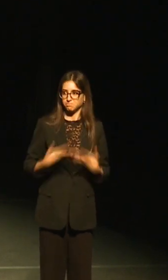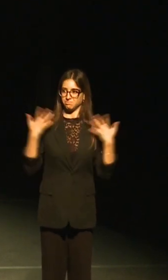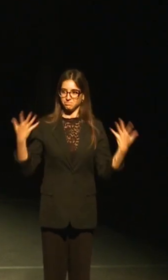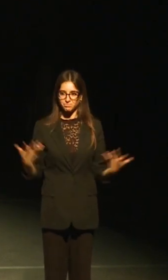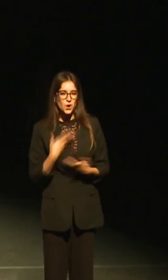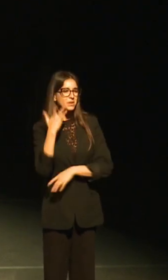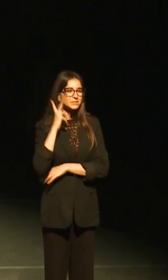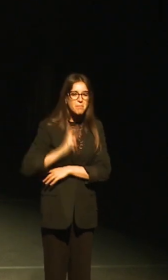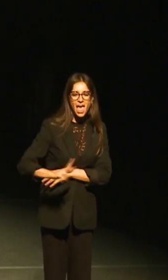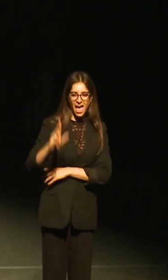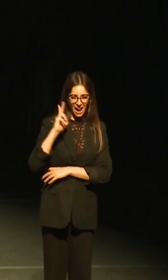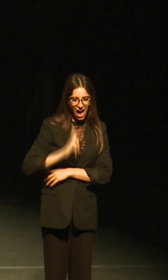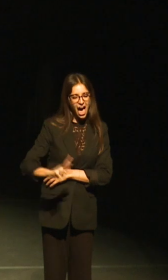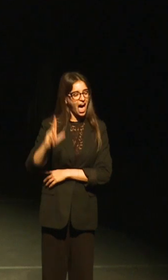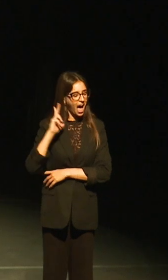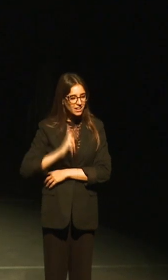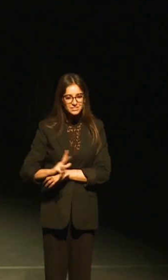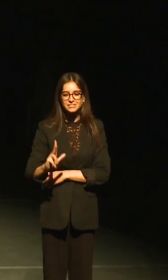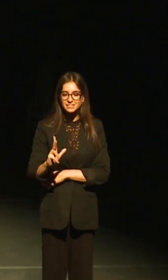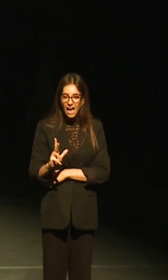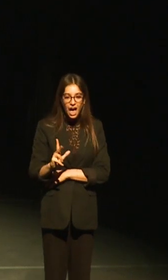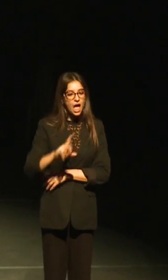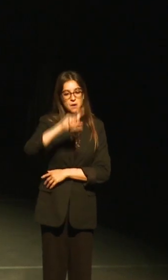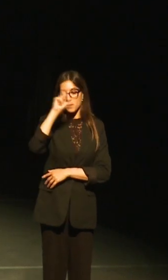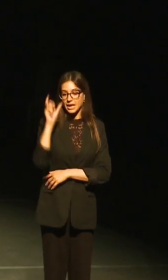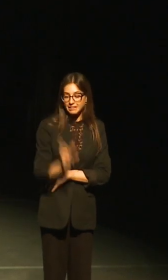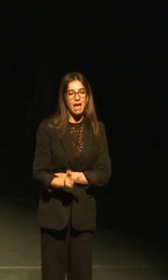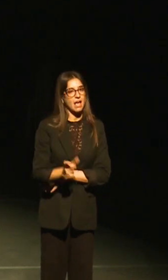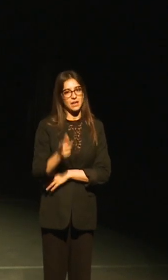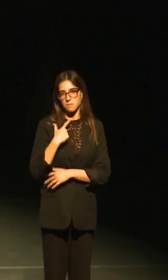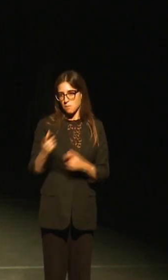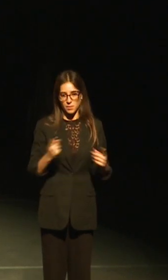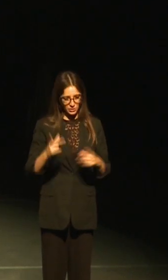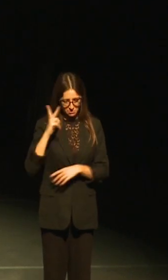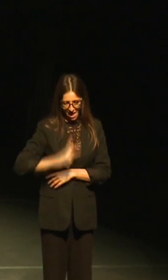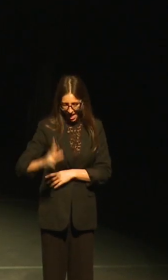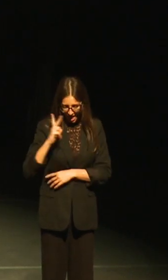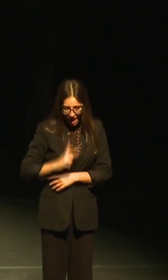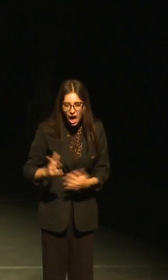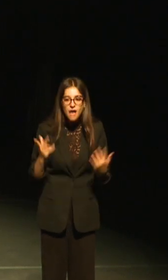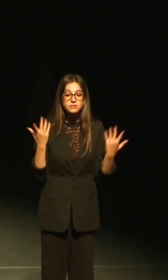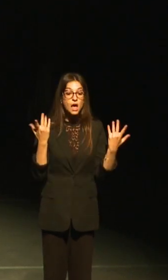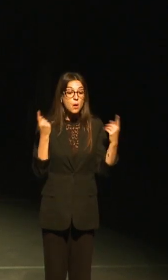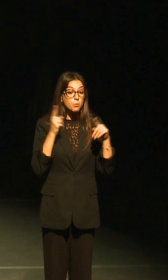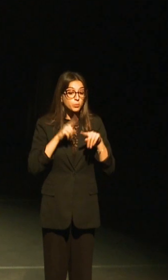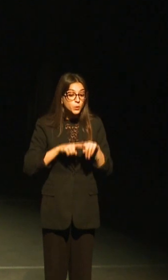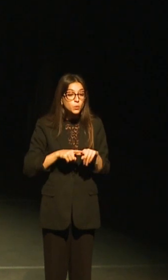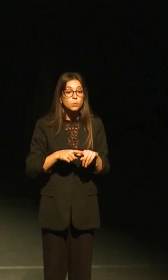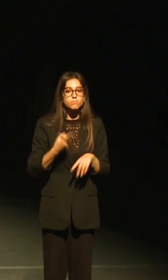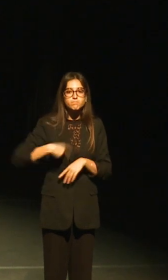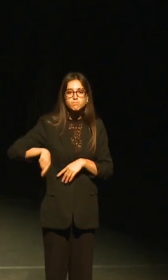di grande speranza un momento di nel quale abbiamo anche Ci siamo messi alla pari